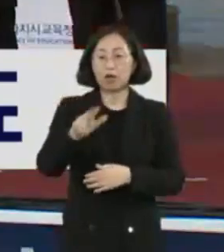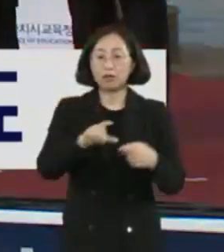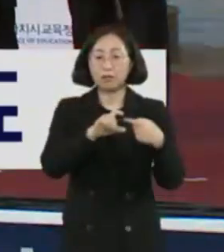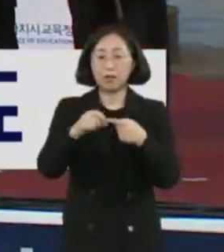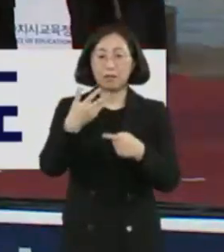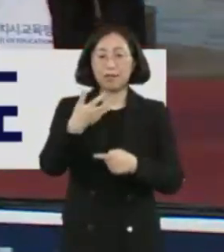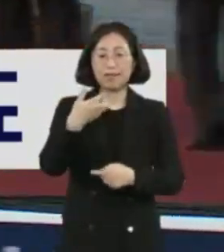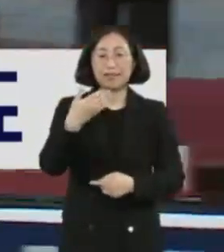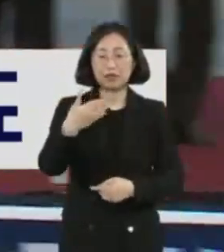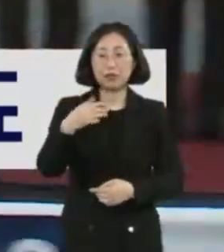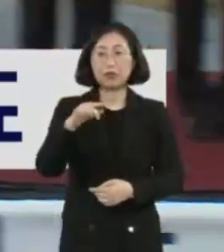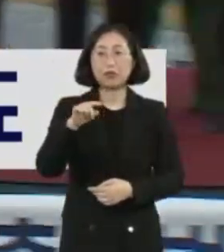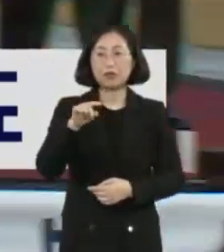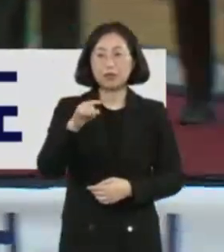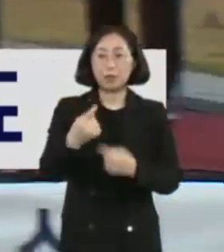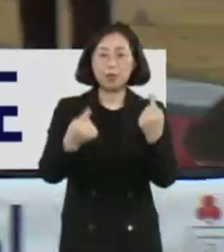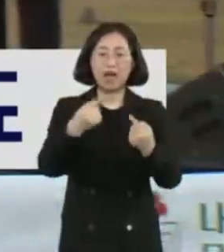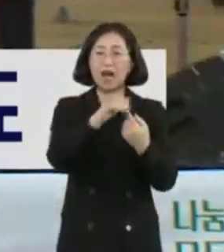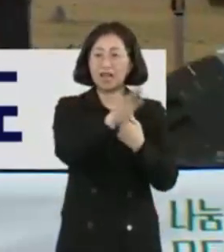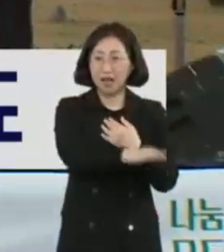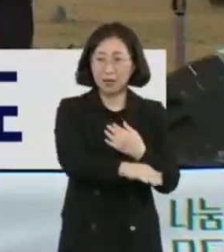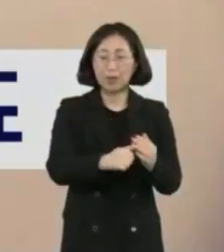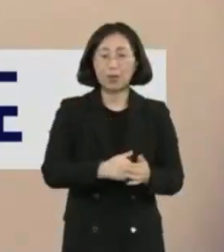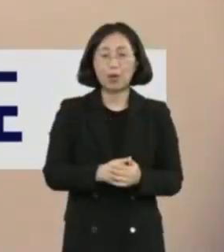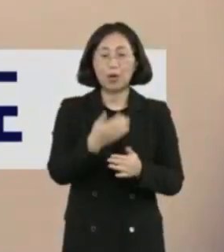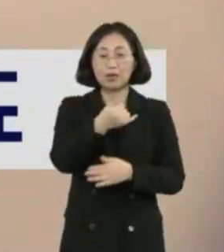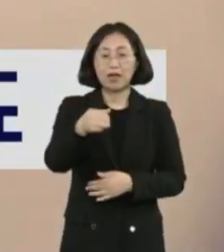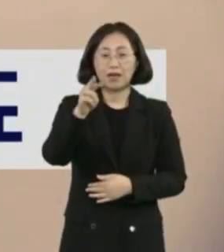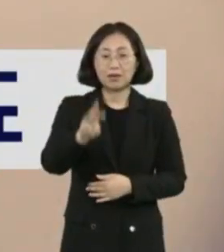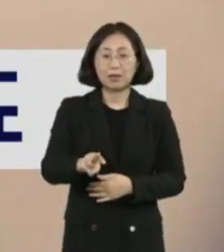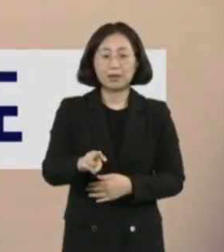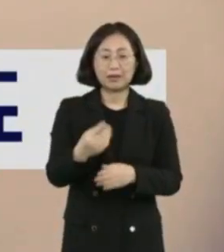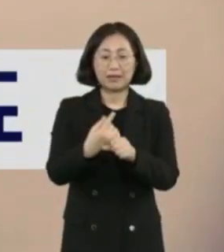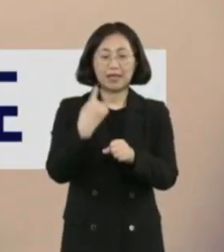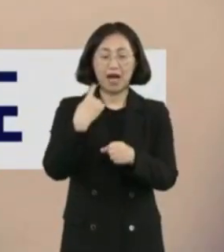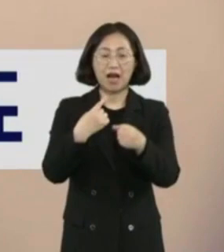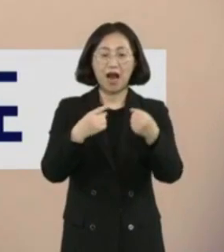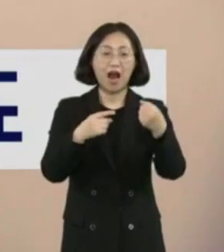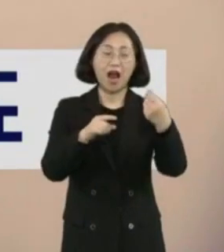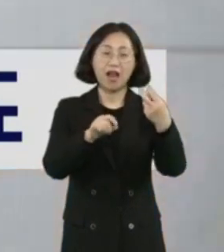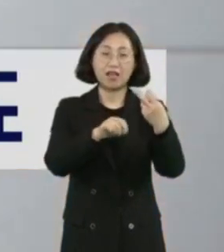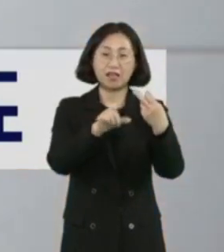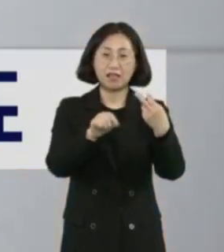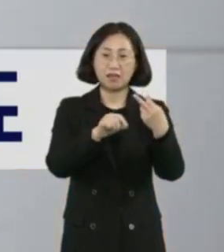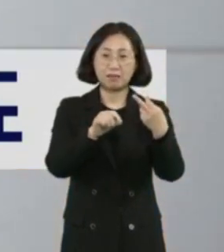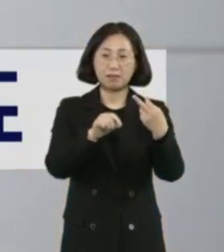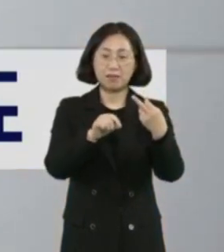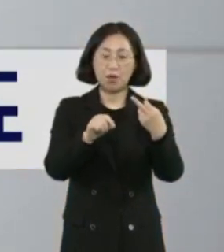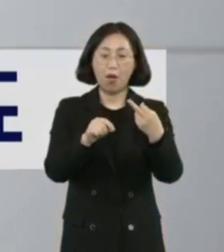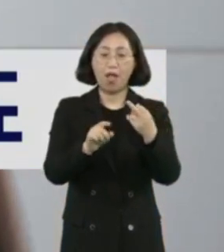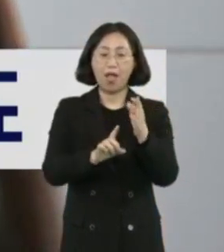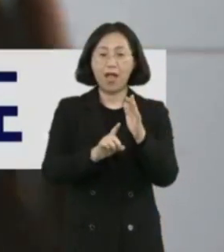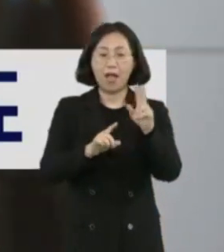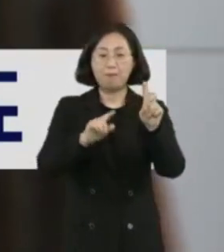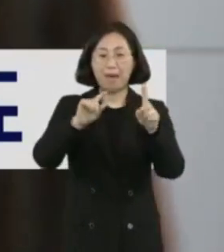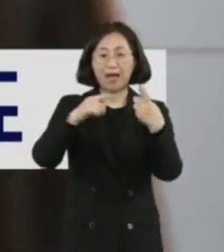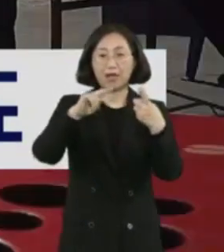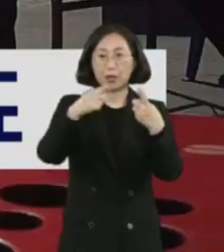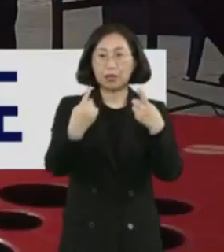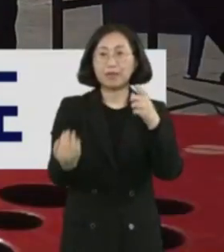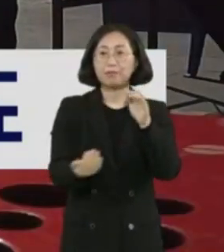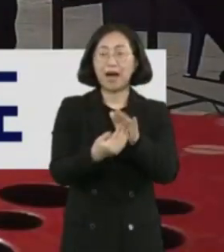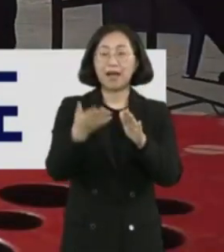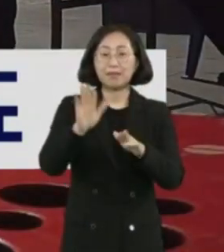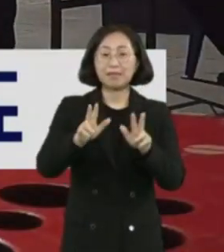평균 89.9도에 한참 못 미치고 세종의 경우 지난해 1월 12일 나눔 온도 100도를 달성했지만 올해는